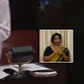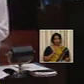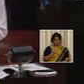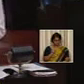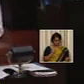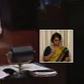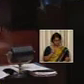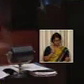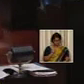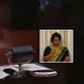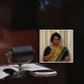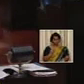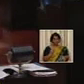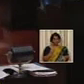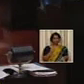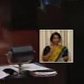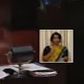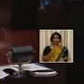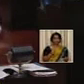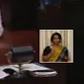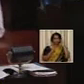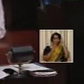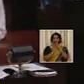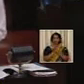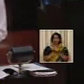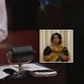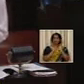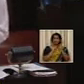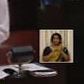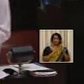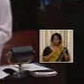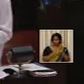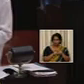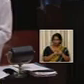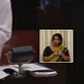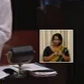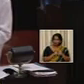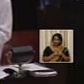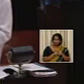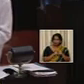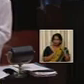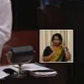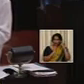එතකොට මිලිලීටර් 500ක් සඳහා ඉන්දියාවේ සිල්ලල මිලටත් වැඩි රුපියල් 1867ක්